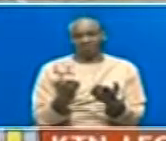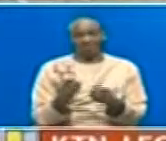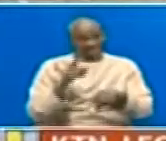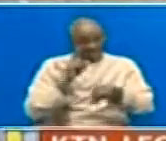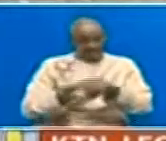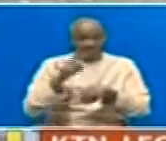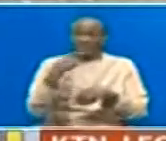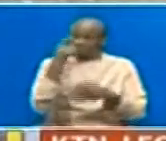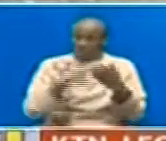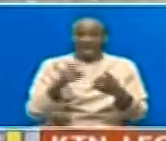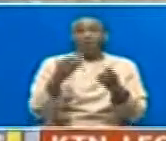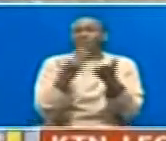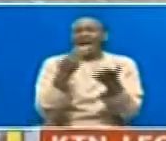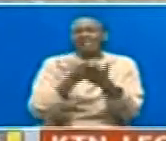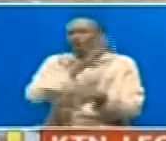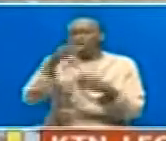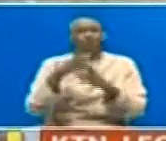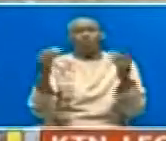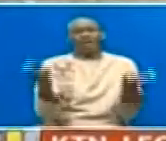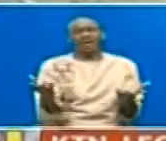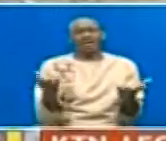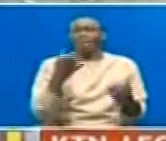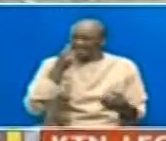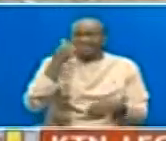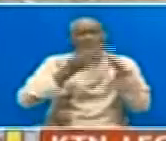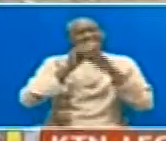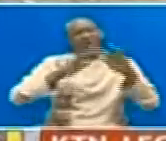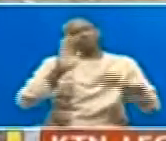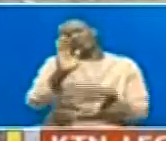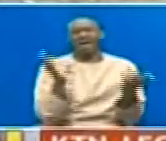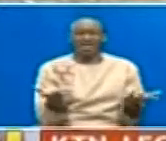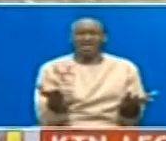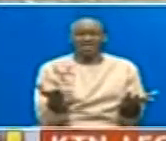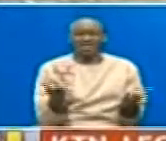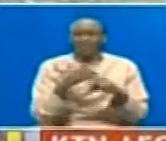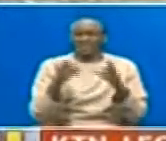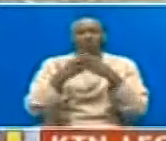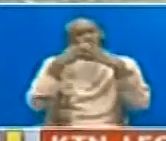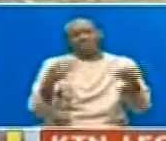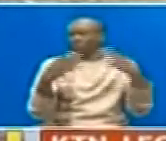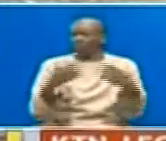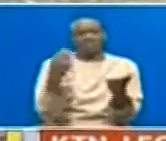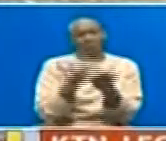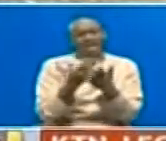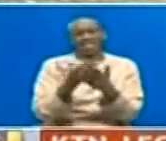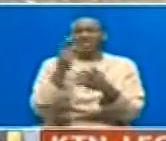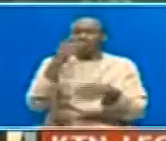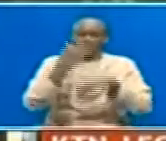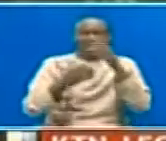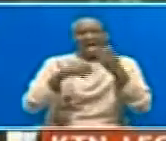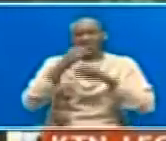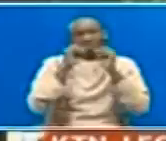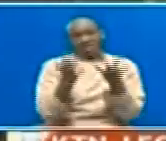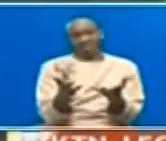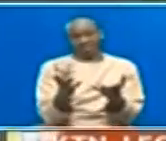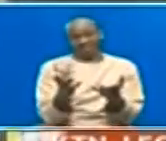Alivyomwambia hivyo, kamwambia sasa pesa zote hizo umezitumia, si afadhali ungejenga nyumba yako, singesikia uchungu. Lakini pesa umeziharibu, hakuna kitu umefanya.